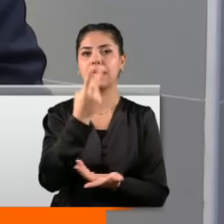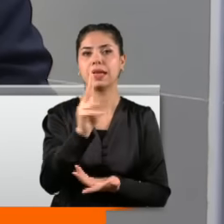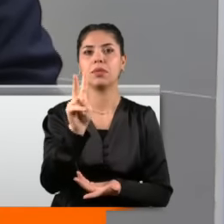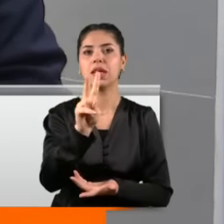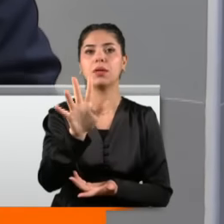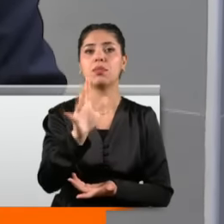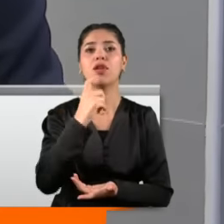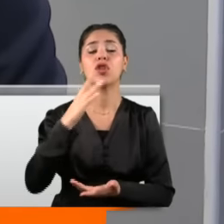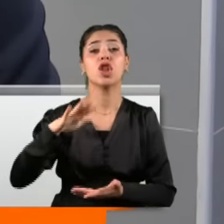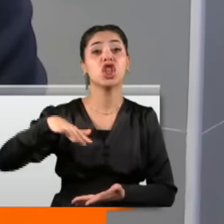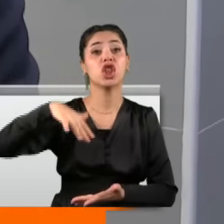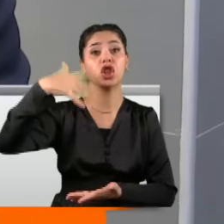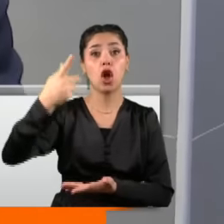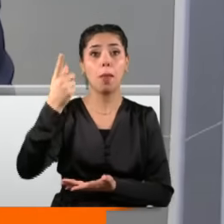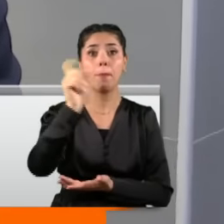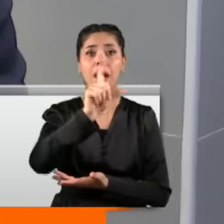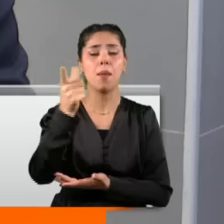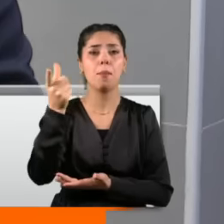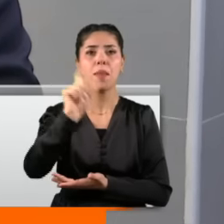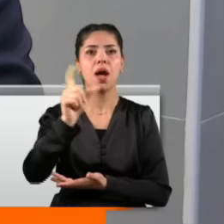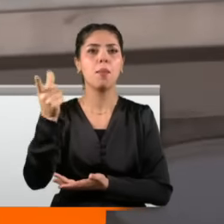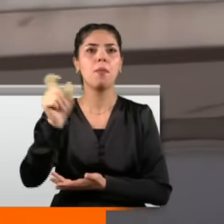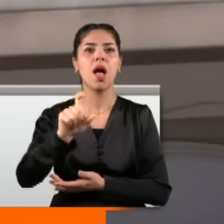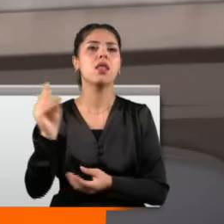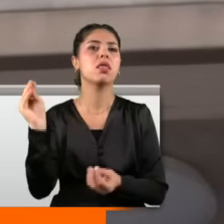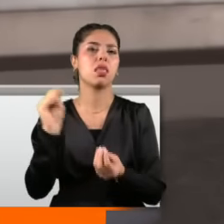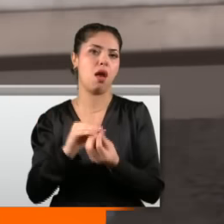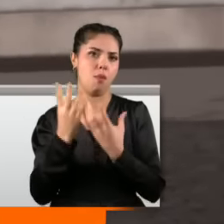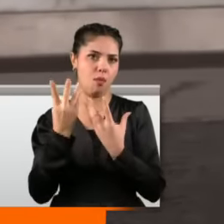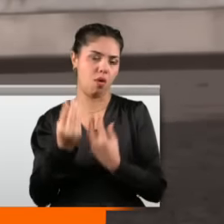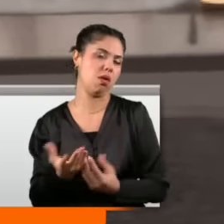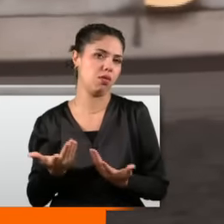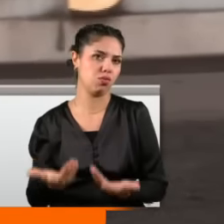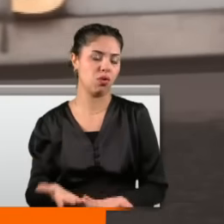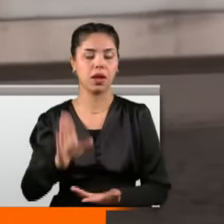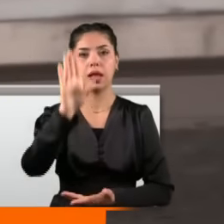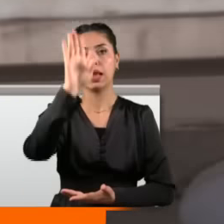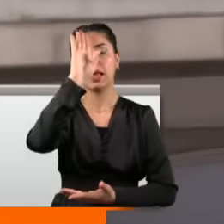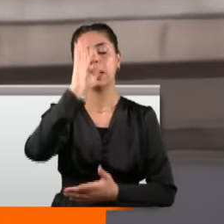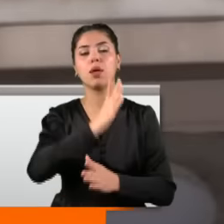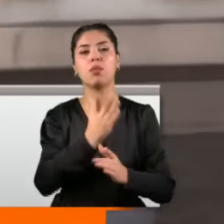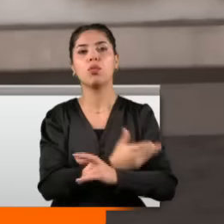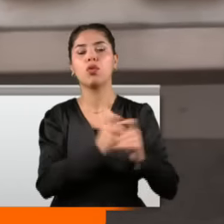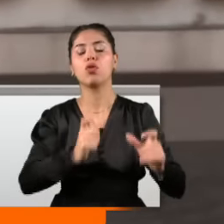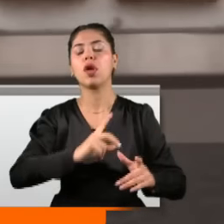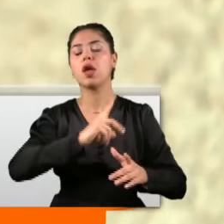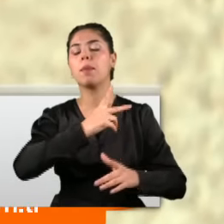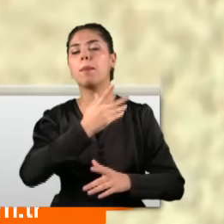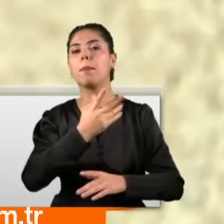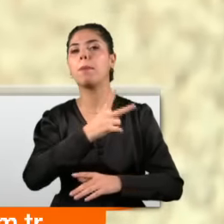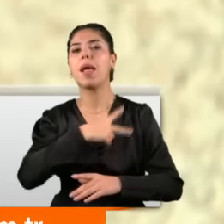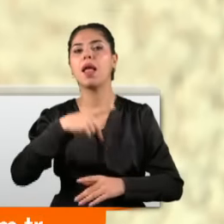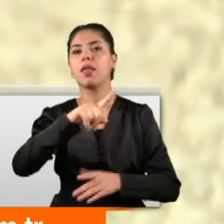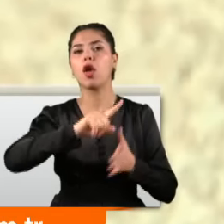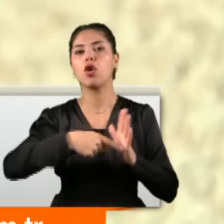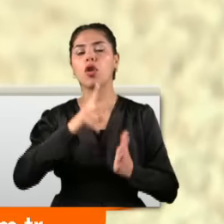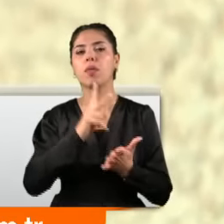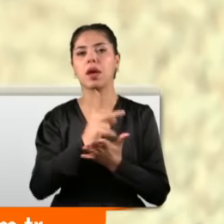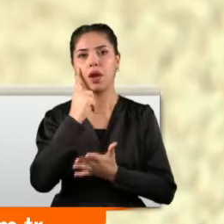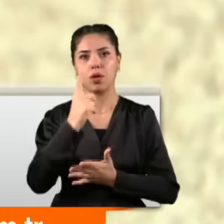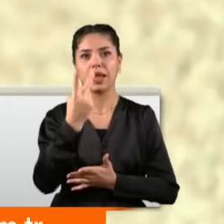itibariyle her ay zam görecek olmaları. İstanbul Büyükşehir Belediyesi yönetiminin aldığı karara göre 2025